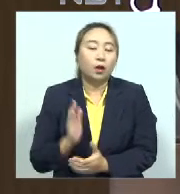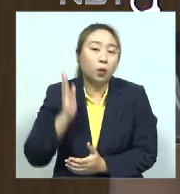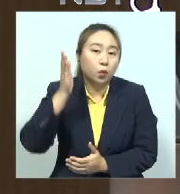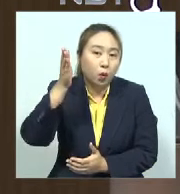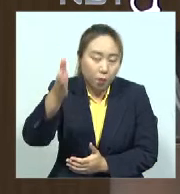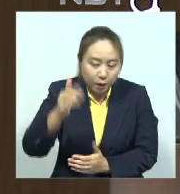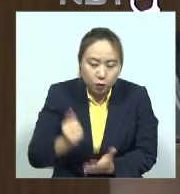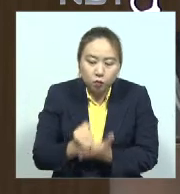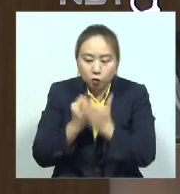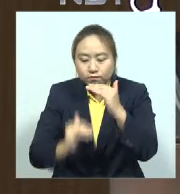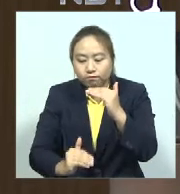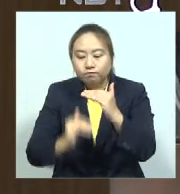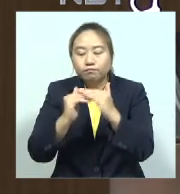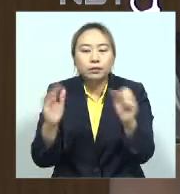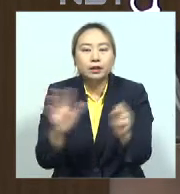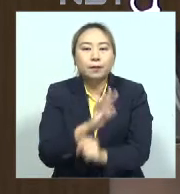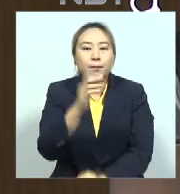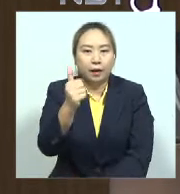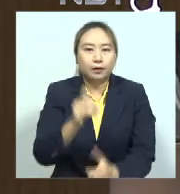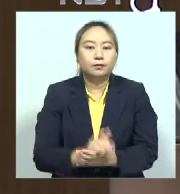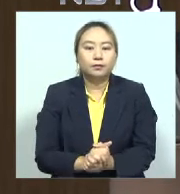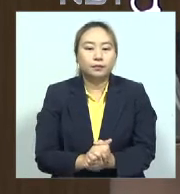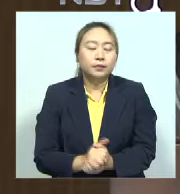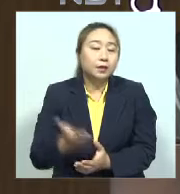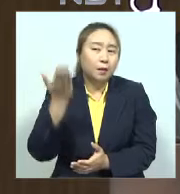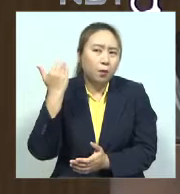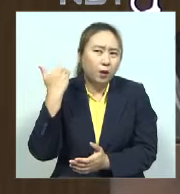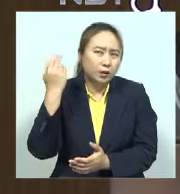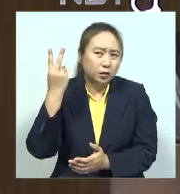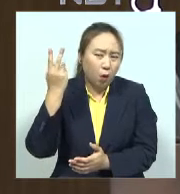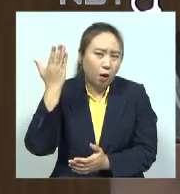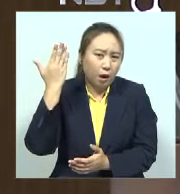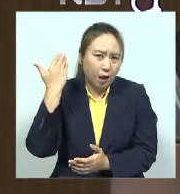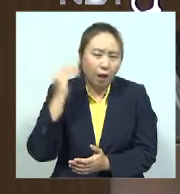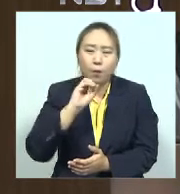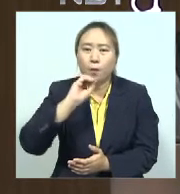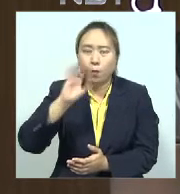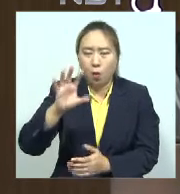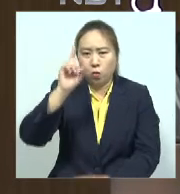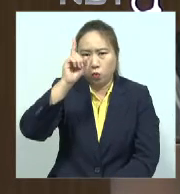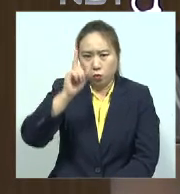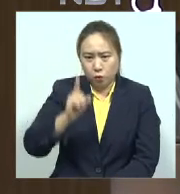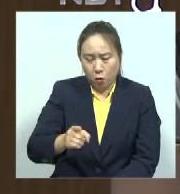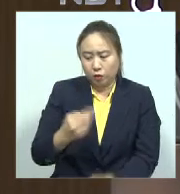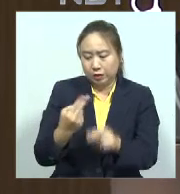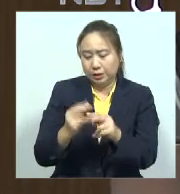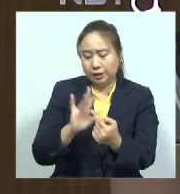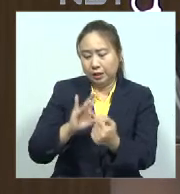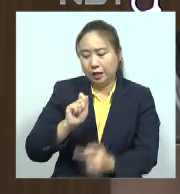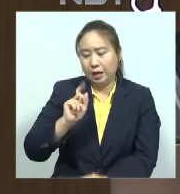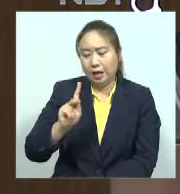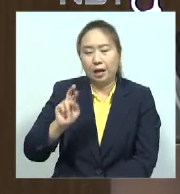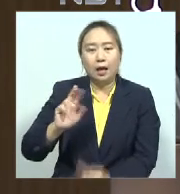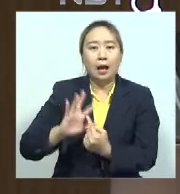เติมเต็มนะครับอย่างที่พูดตั้งแต่2วันที่ผ่านมาไม่จำเป็นต้องเป็นเอกราชเราไม่